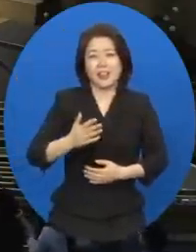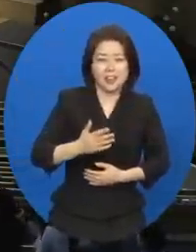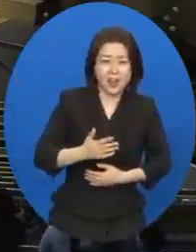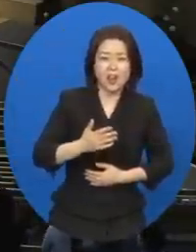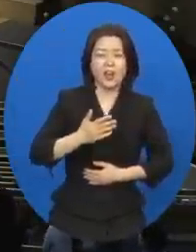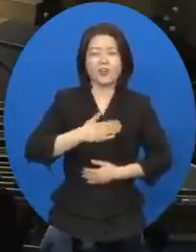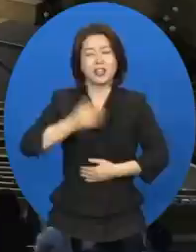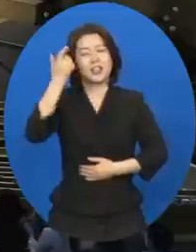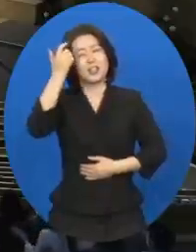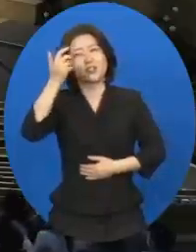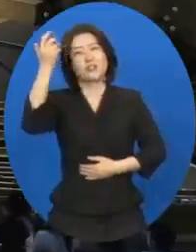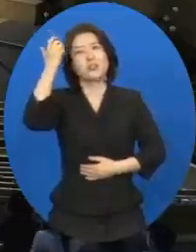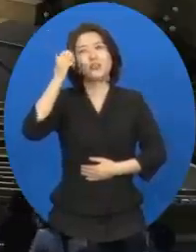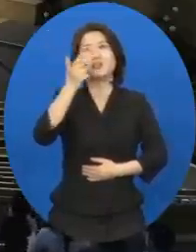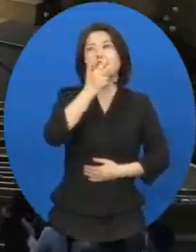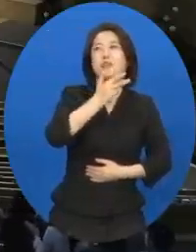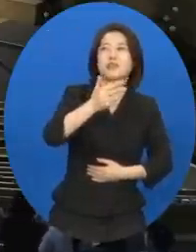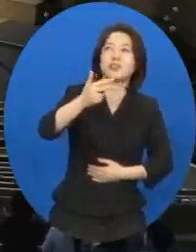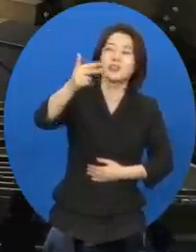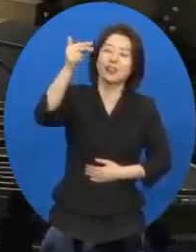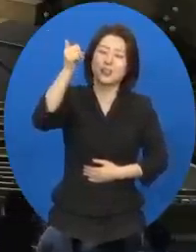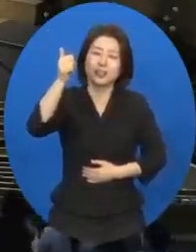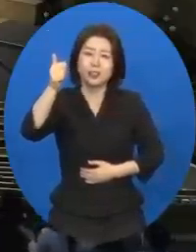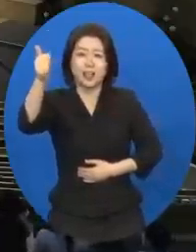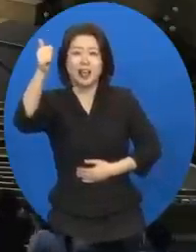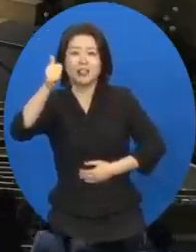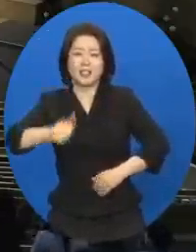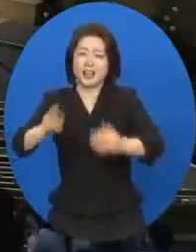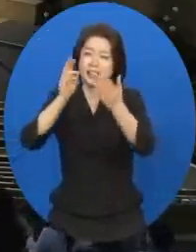내 영이 주를